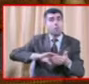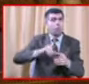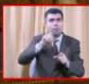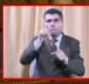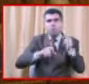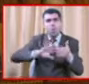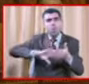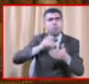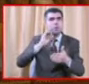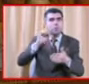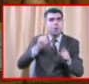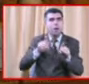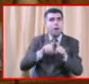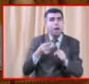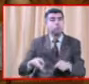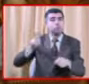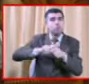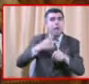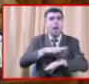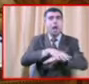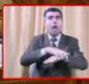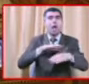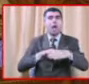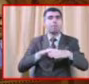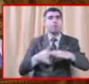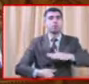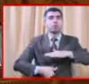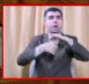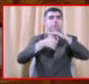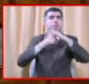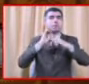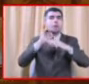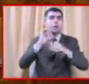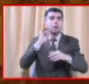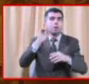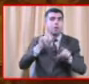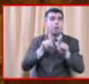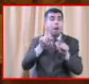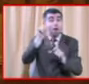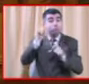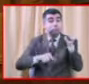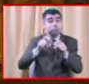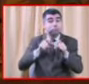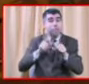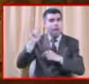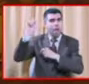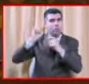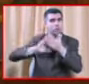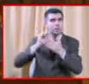استثناء تحت إشراف السادة الولاة والعمال في إطار المراكز القيادية الإقليمية